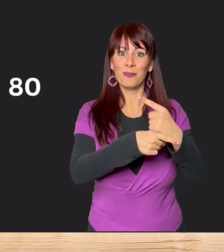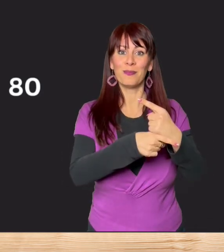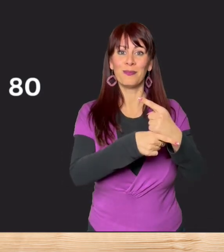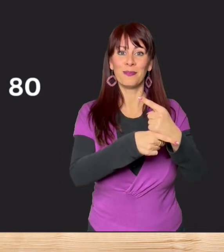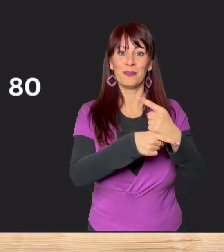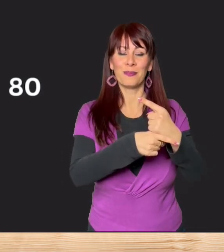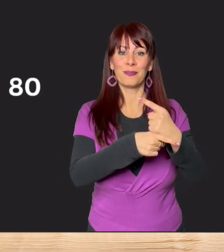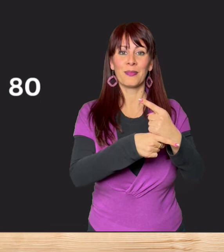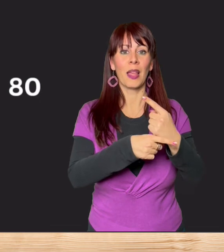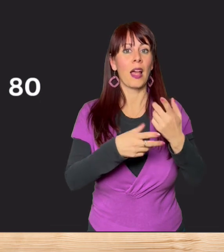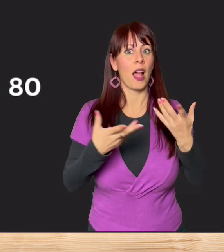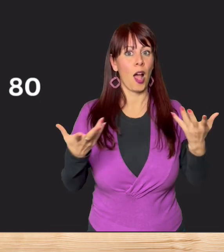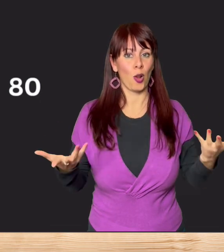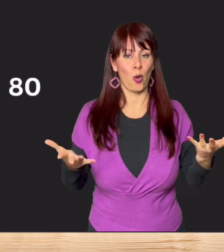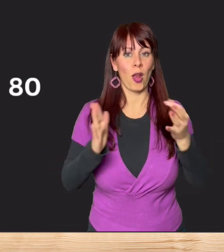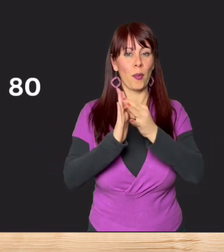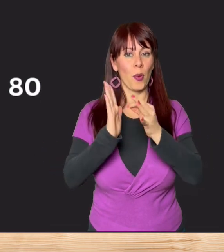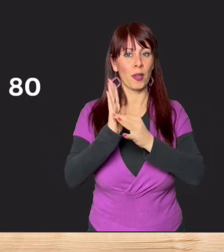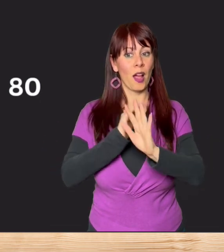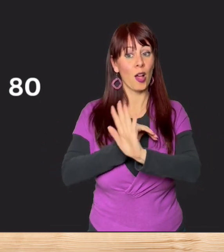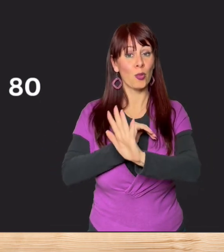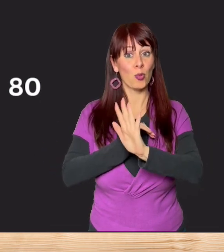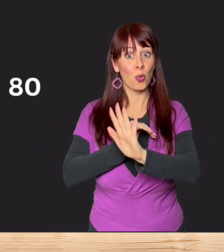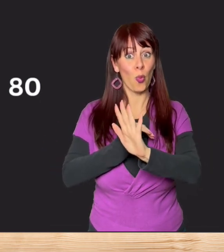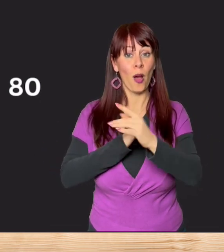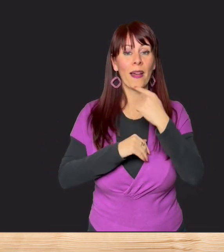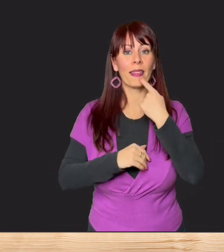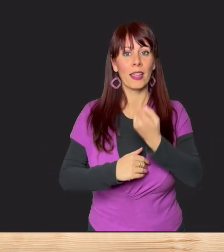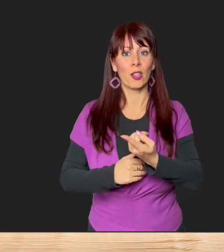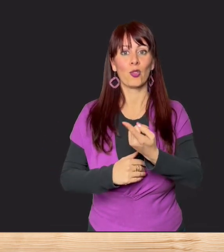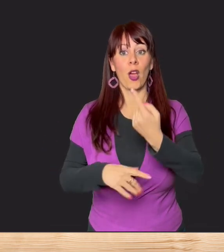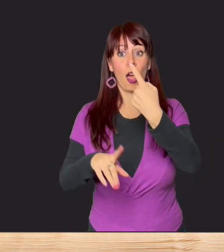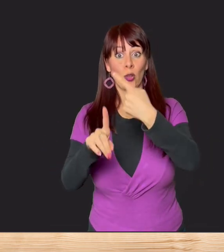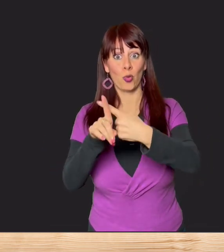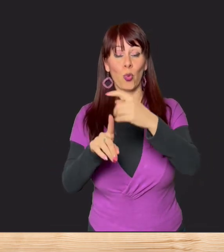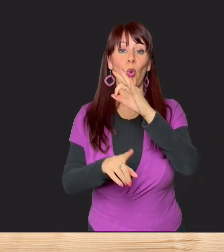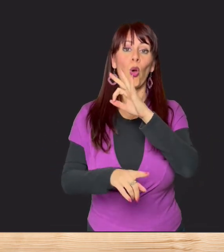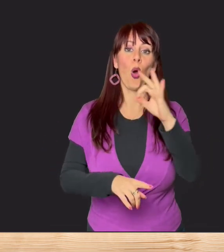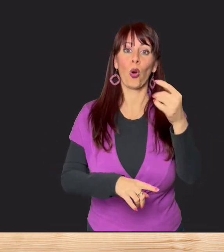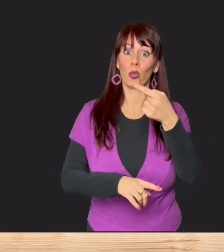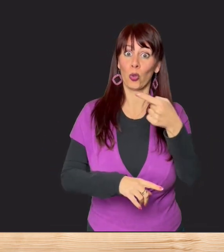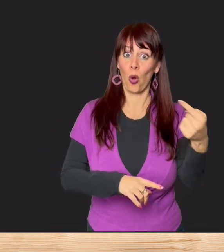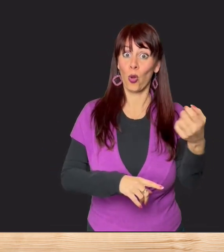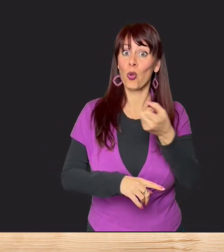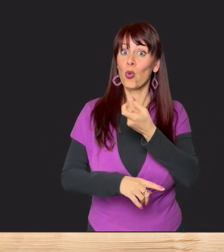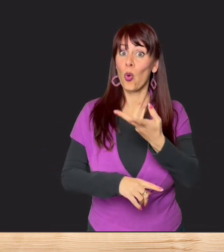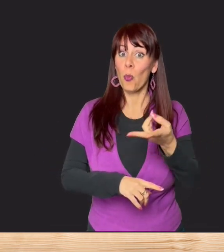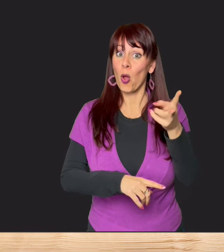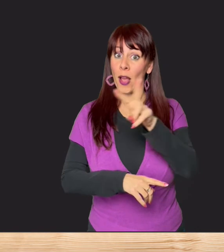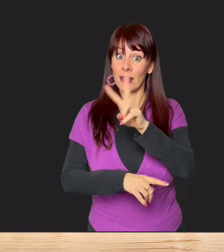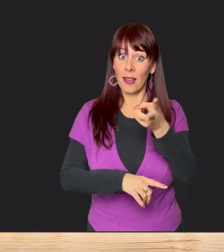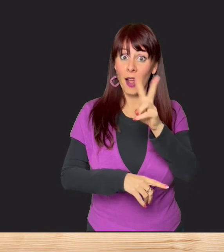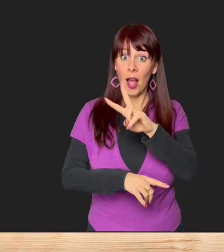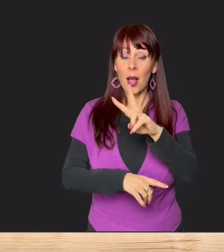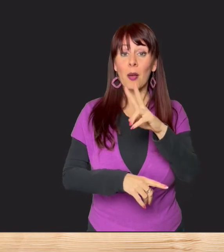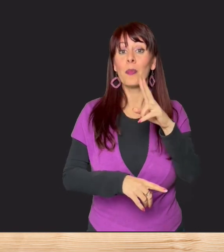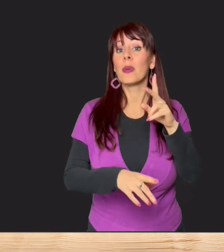ora la proprietà dice che se aggiungo o se tolgo lo stesso numero non cambia nulla